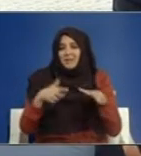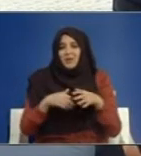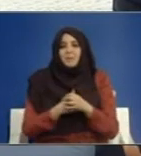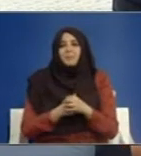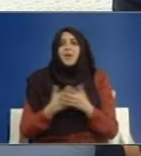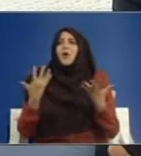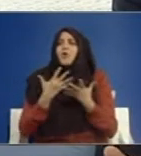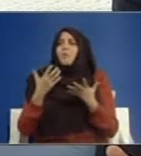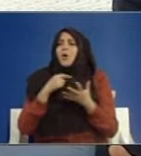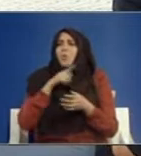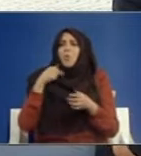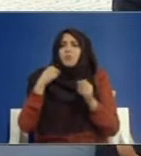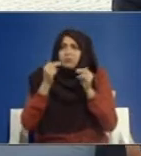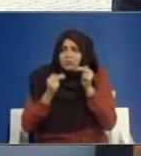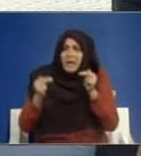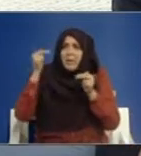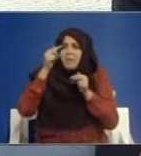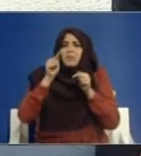هذا المستوى، مستوى رفيع جدا،